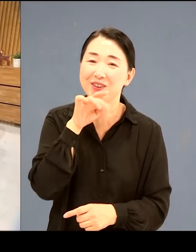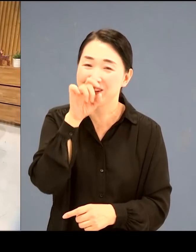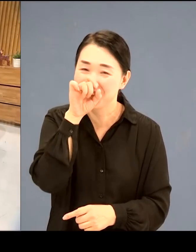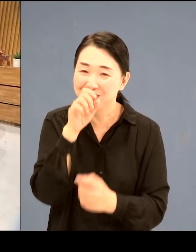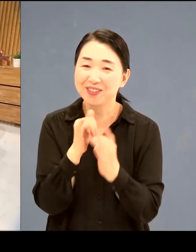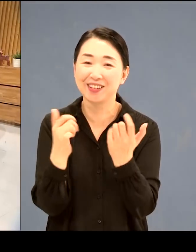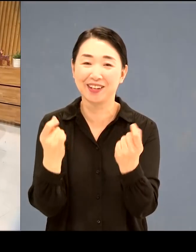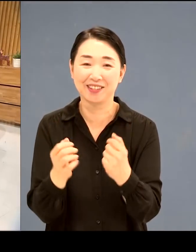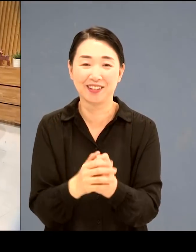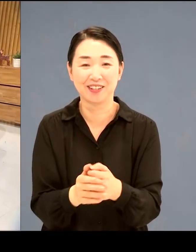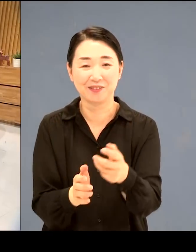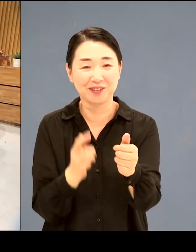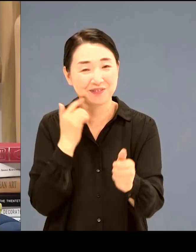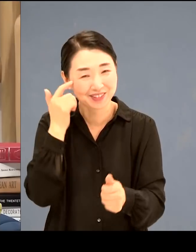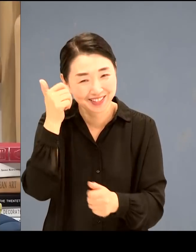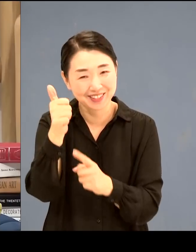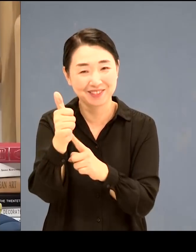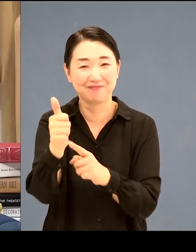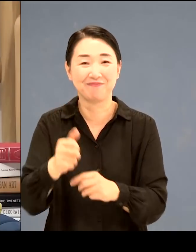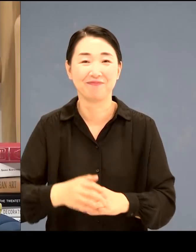우리 목사님이세요? 네.